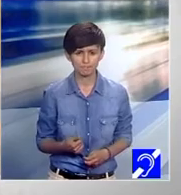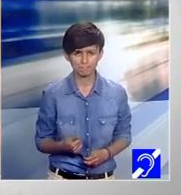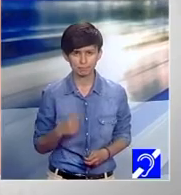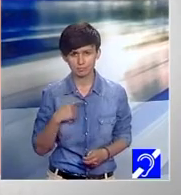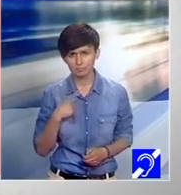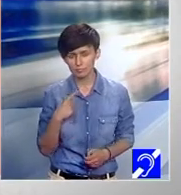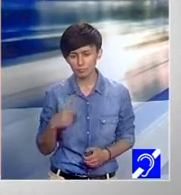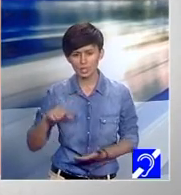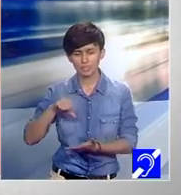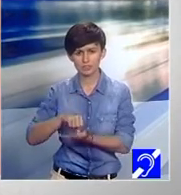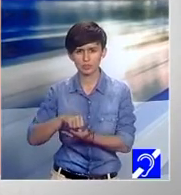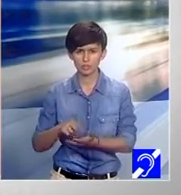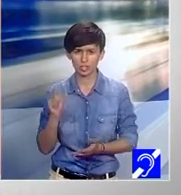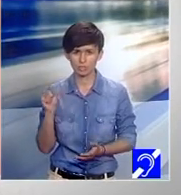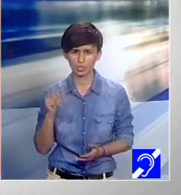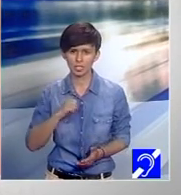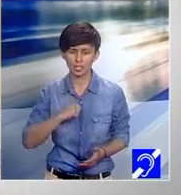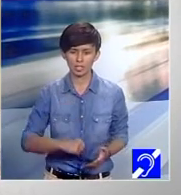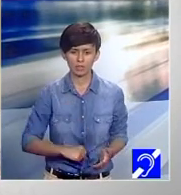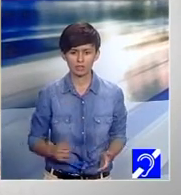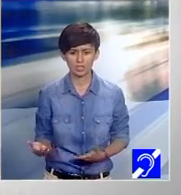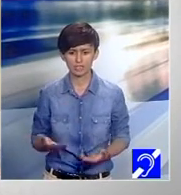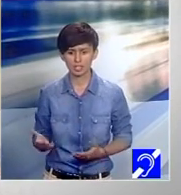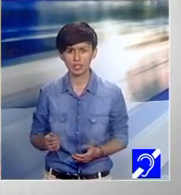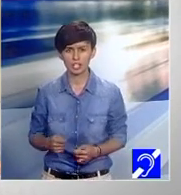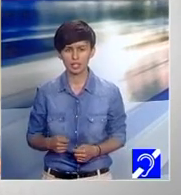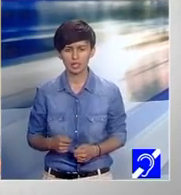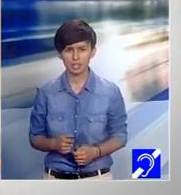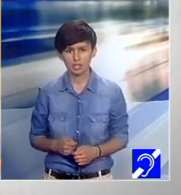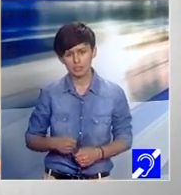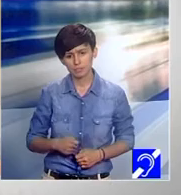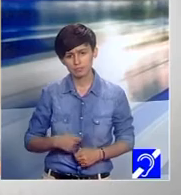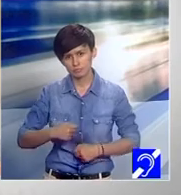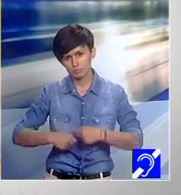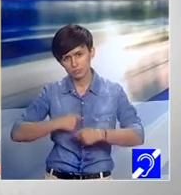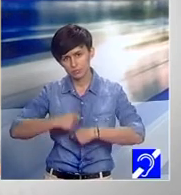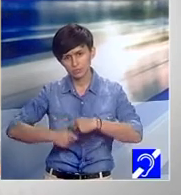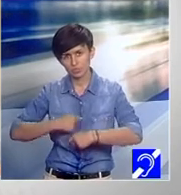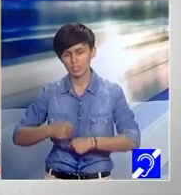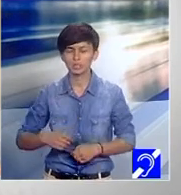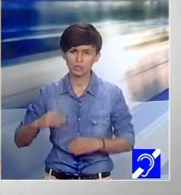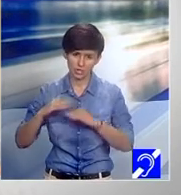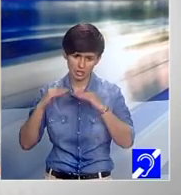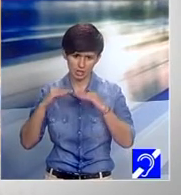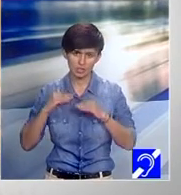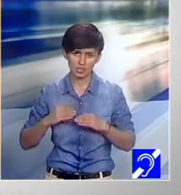mai este un centru micuț la Constanța, care deocamdată funcționează numai la nivel județean.